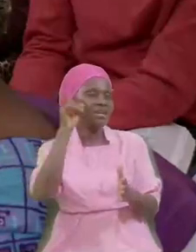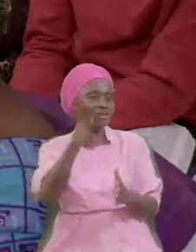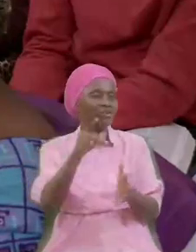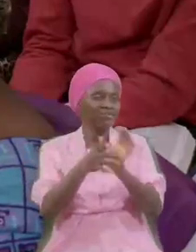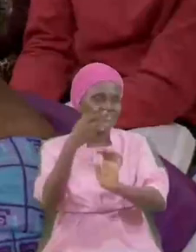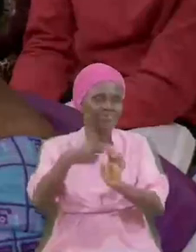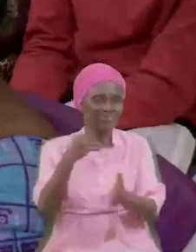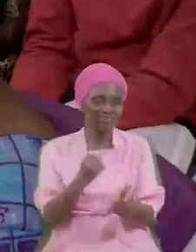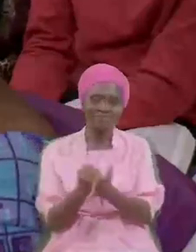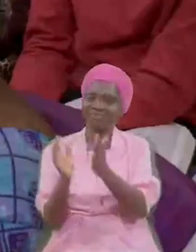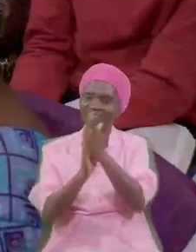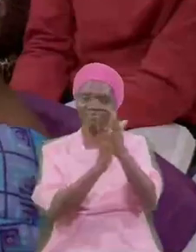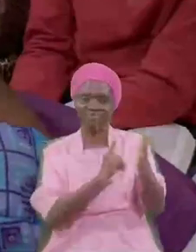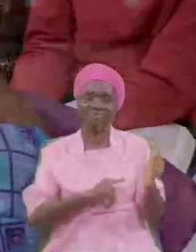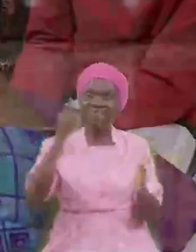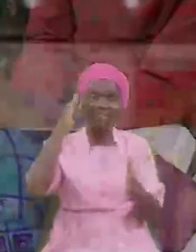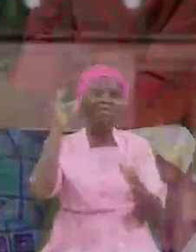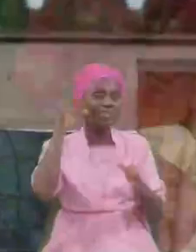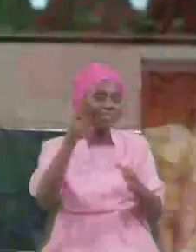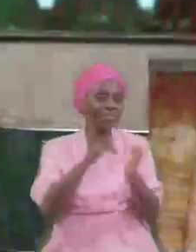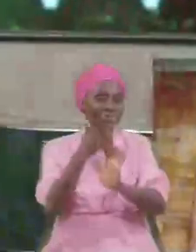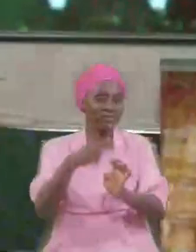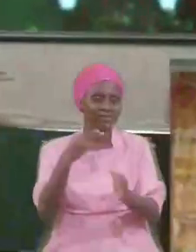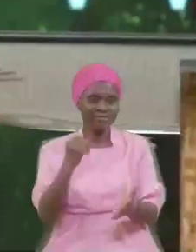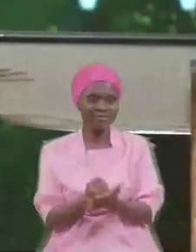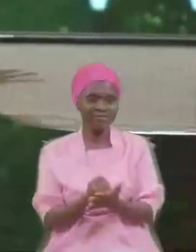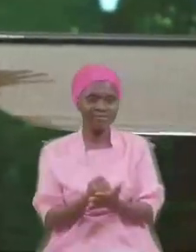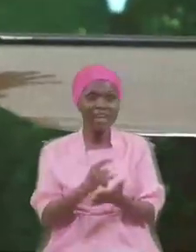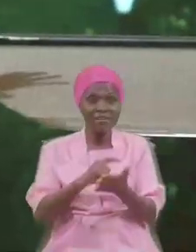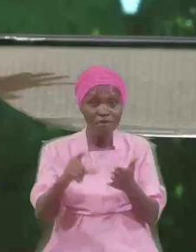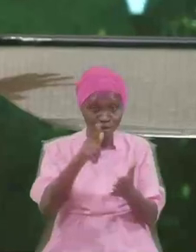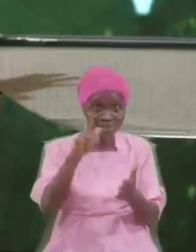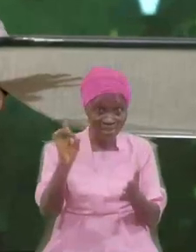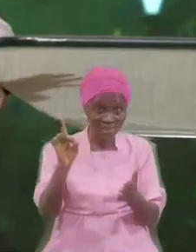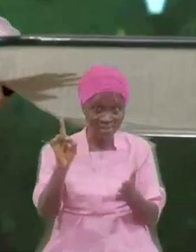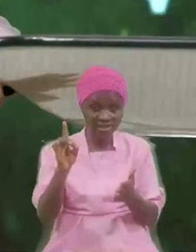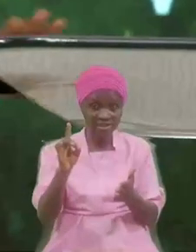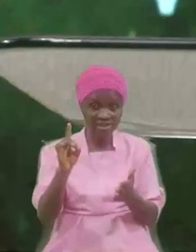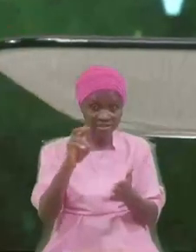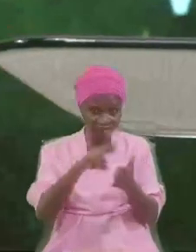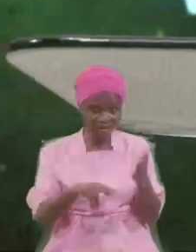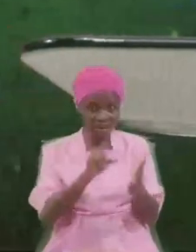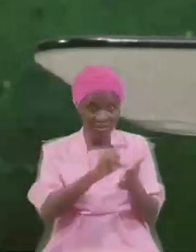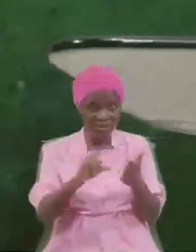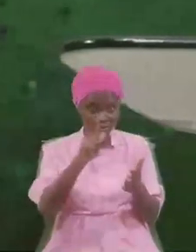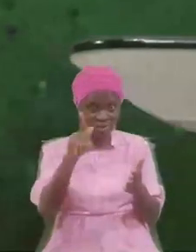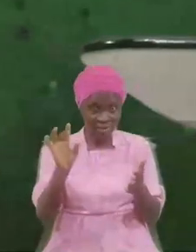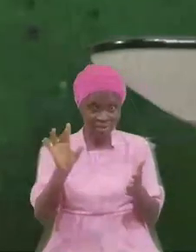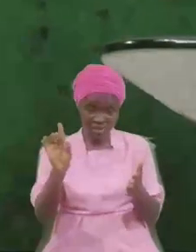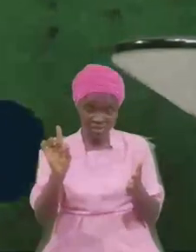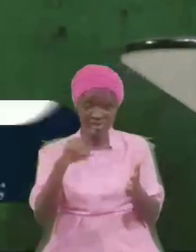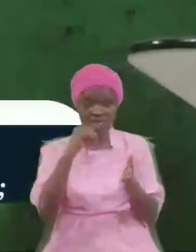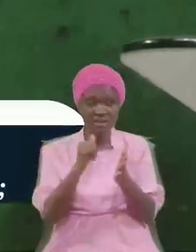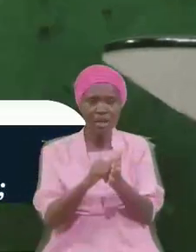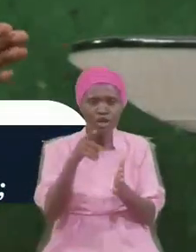vous exaucera. Et il t'exaucera et tu accompliras tes vœux. 28.